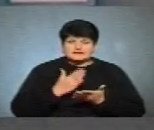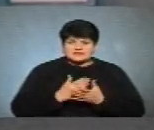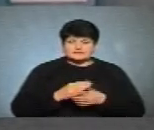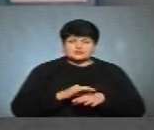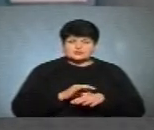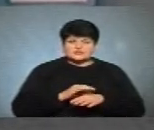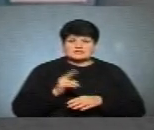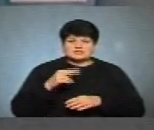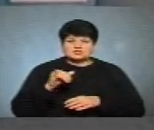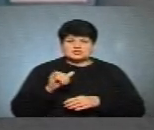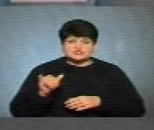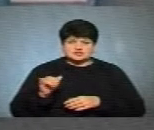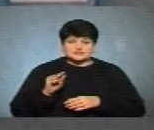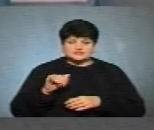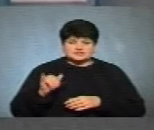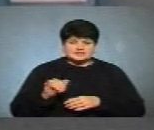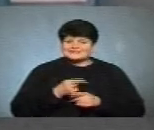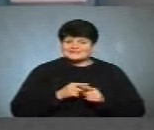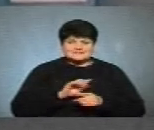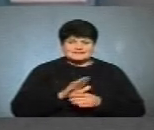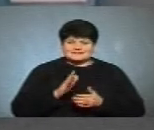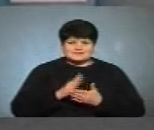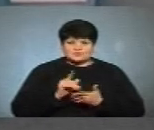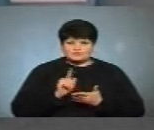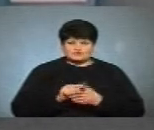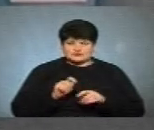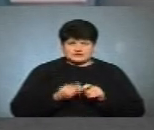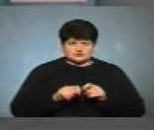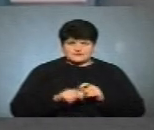G. Це не є обов'язкове тестування,